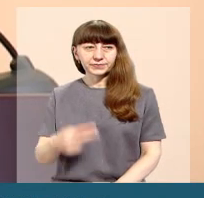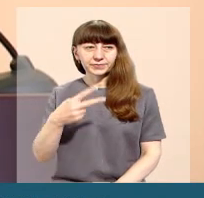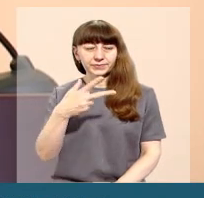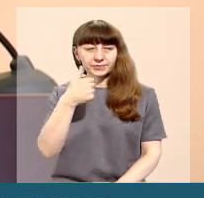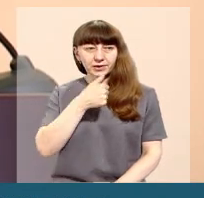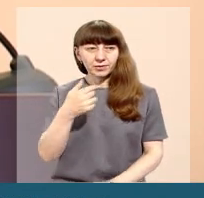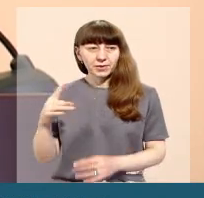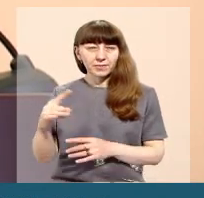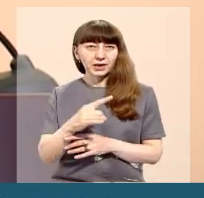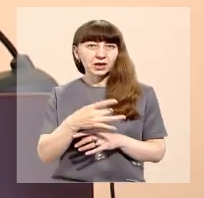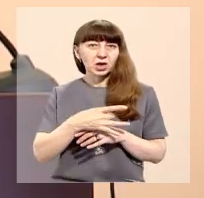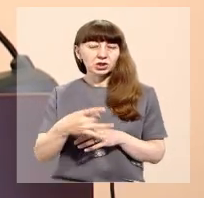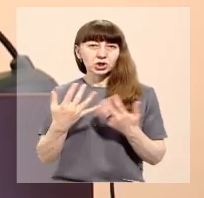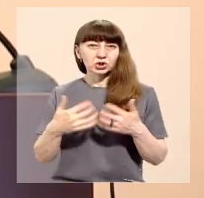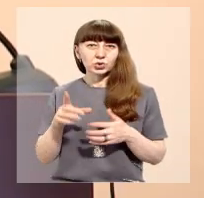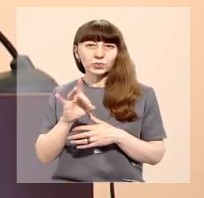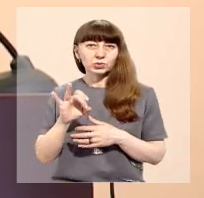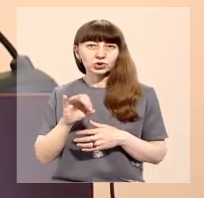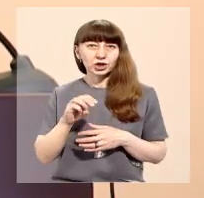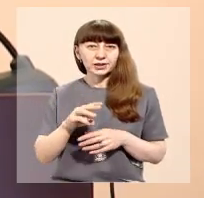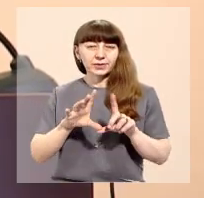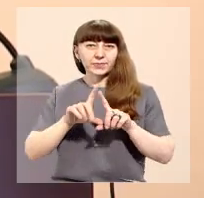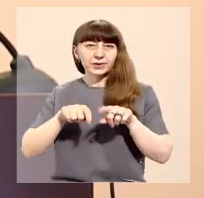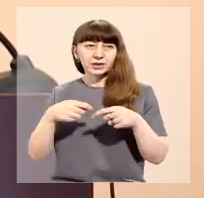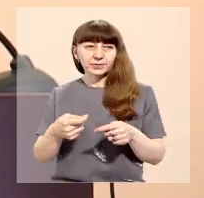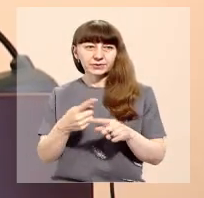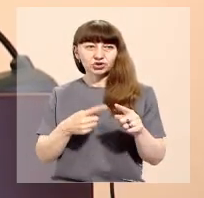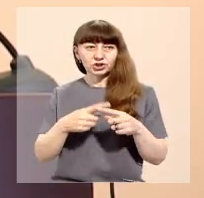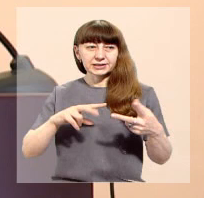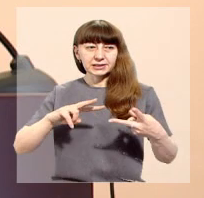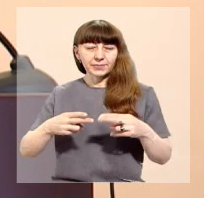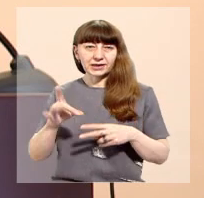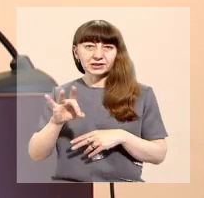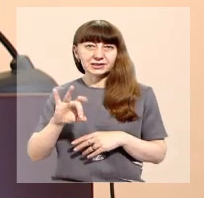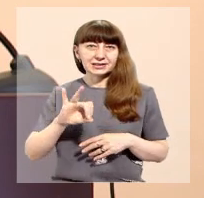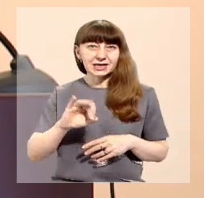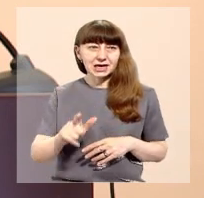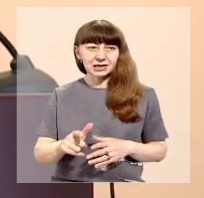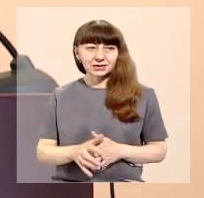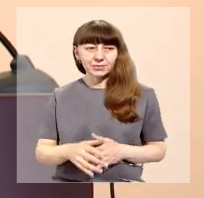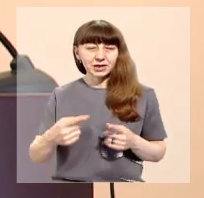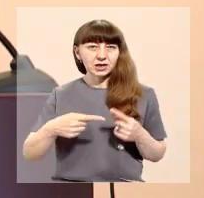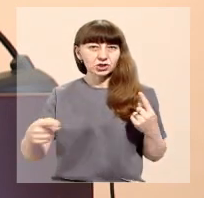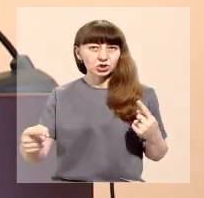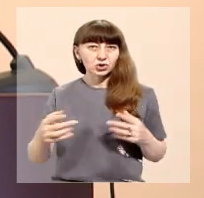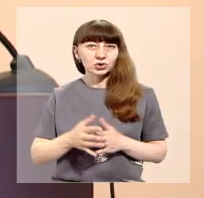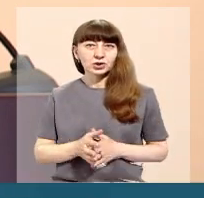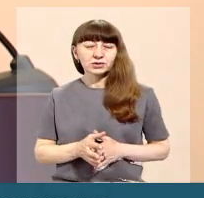в микрорайоне «Аэропорт» за счет бюджетных средств была произведена частичная замена магистральных сетей